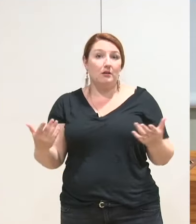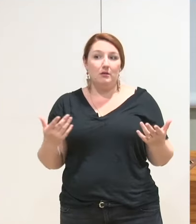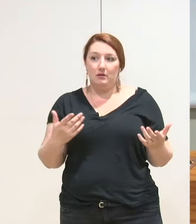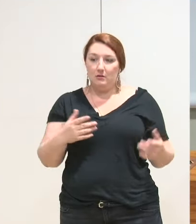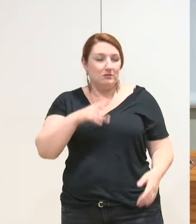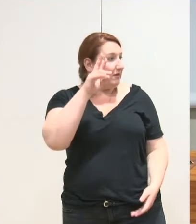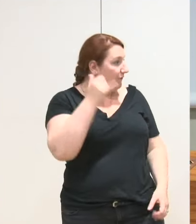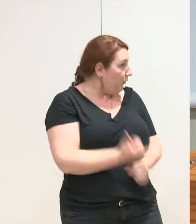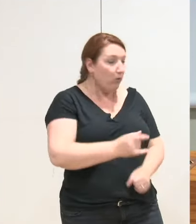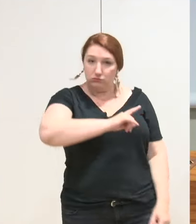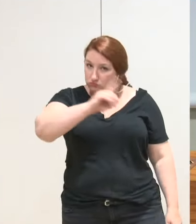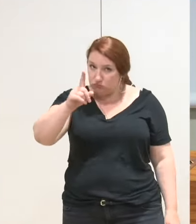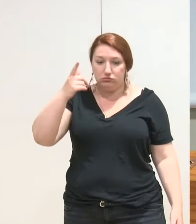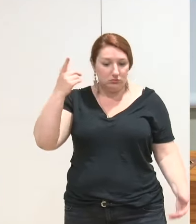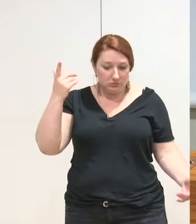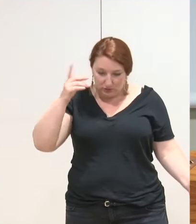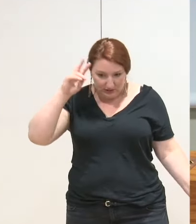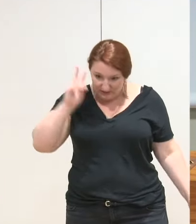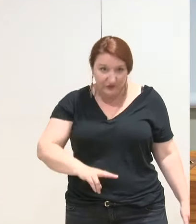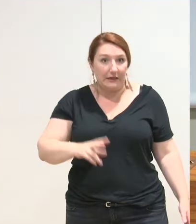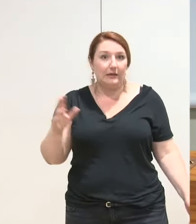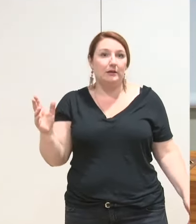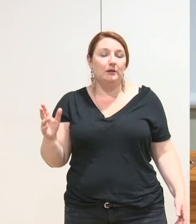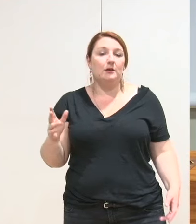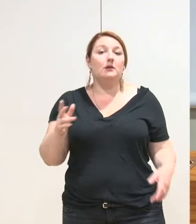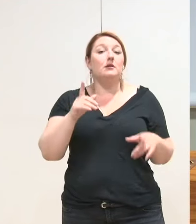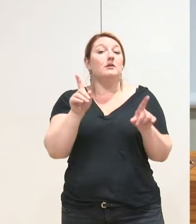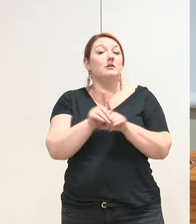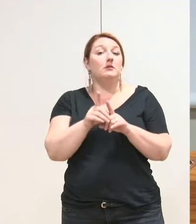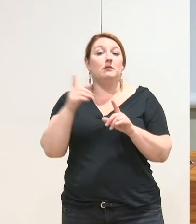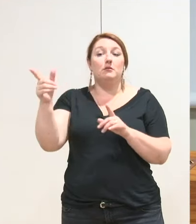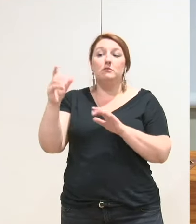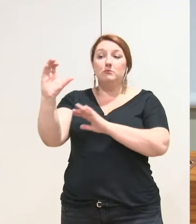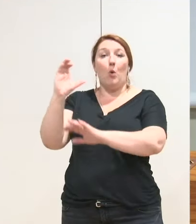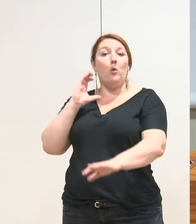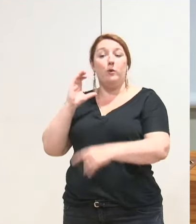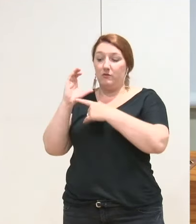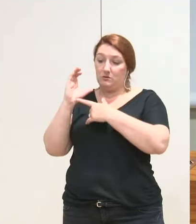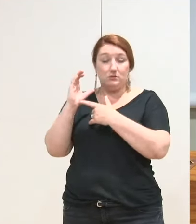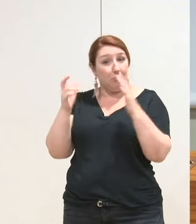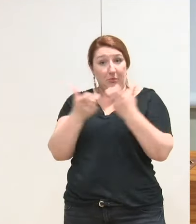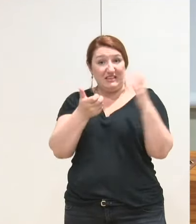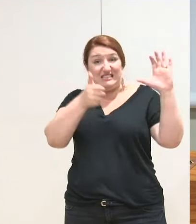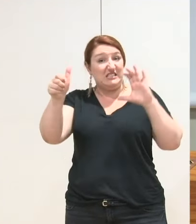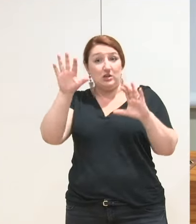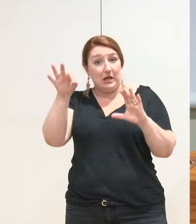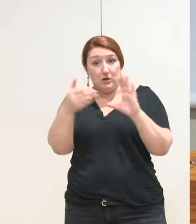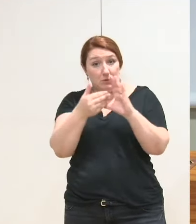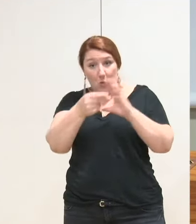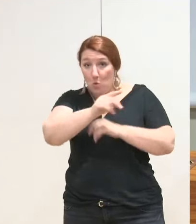bien sûr que si ainsi la redevance qui nous était offerte n'était pas du tout de ce montant-l je